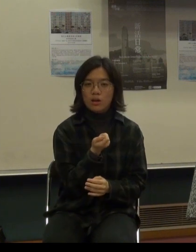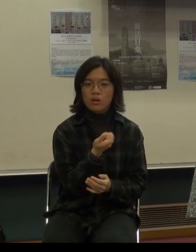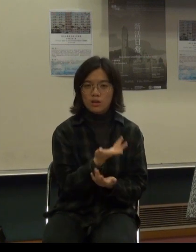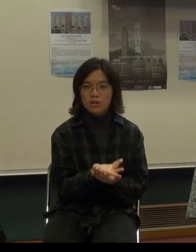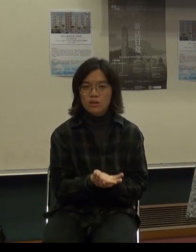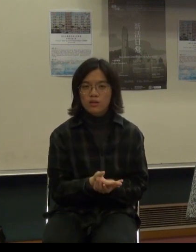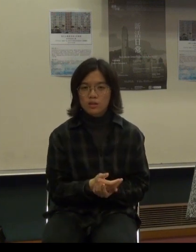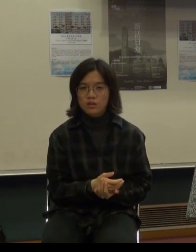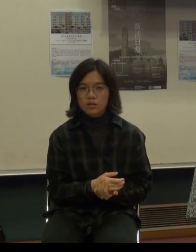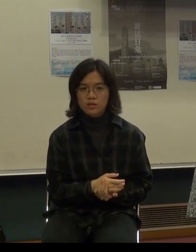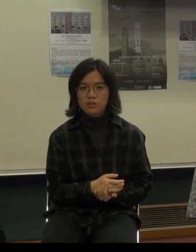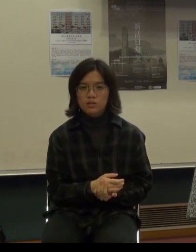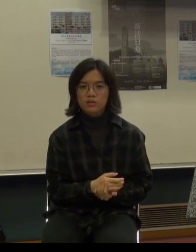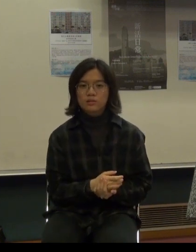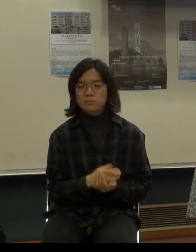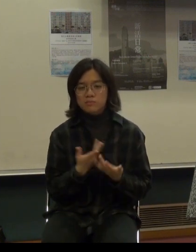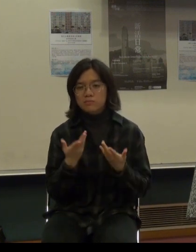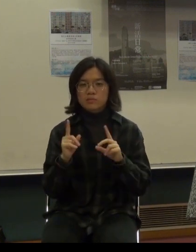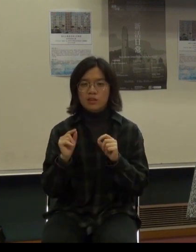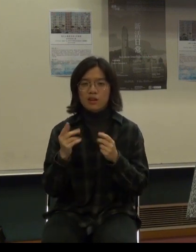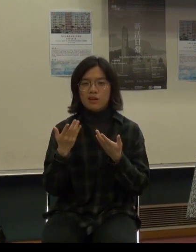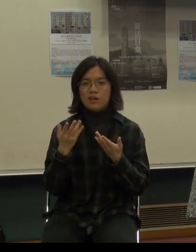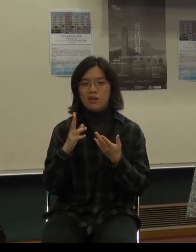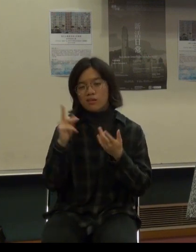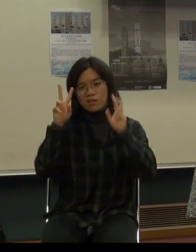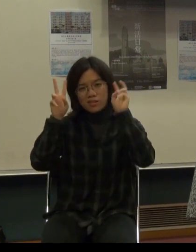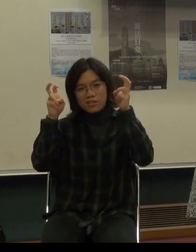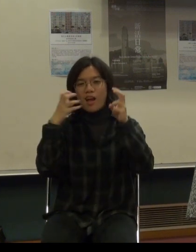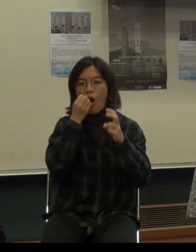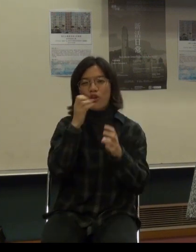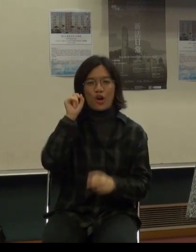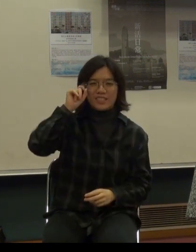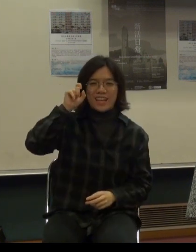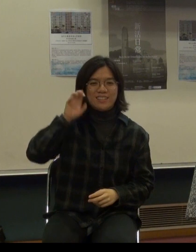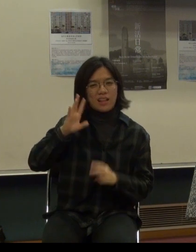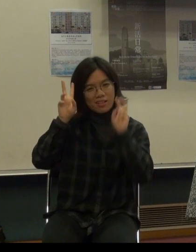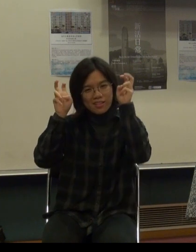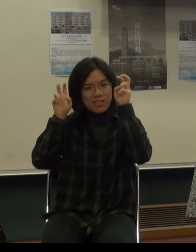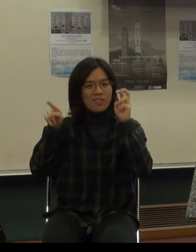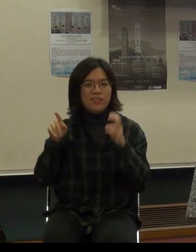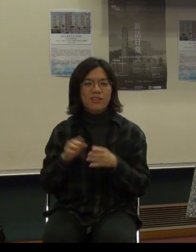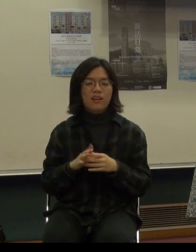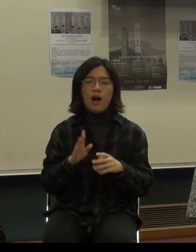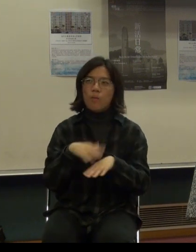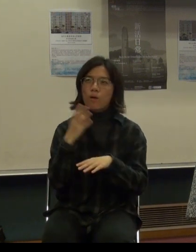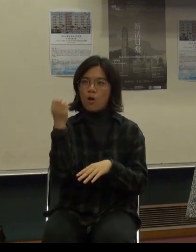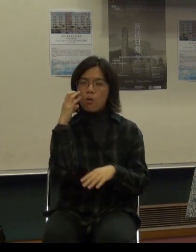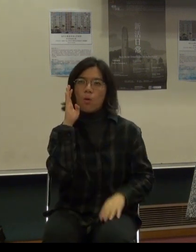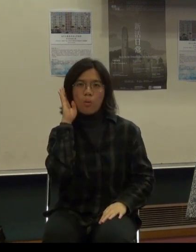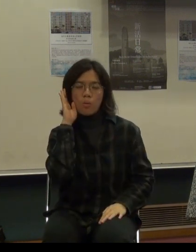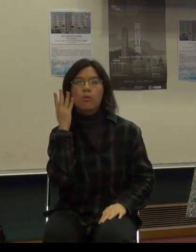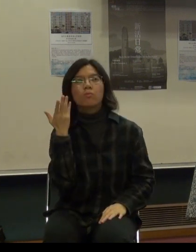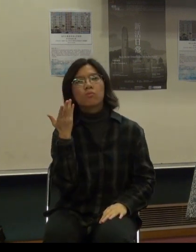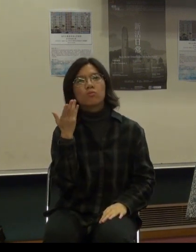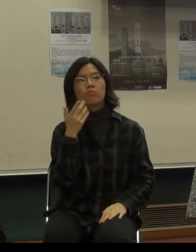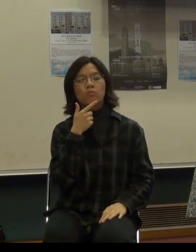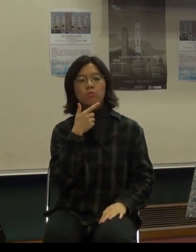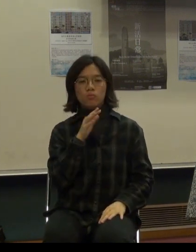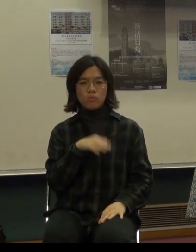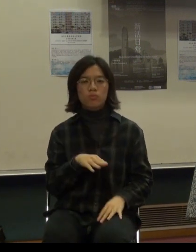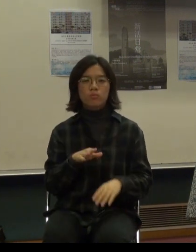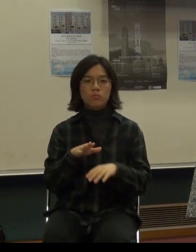港人嗰啲香港精神啊，嚇！咁我聽到之後咧，咁呢啲咁嘅嘢，